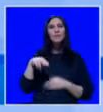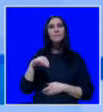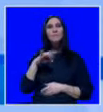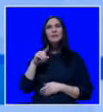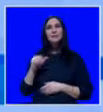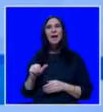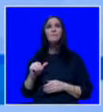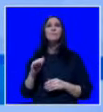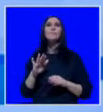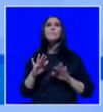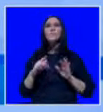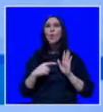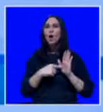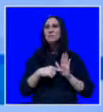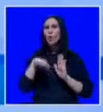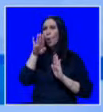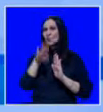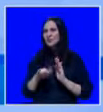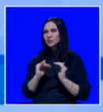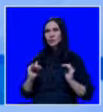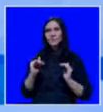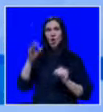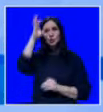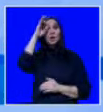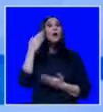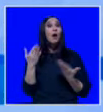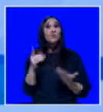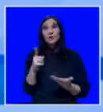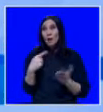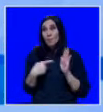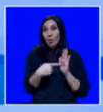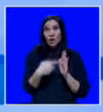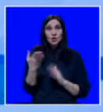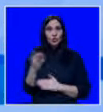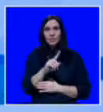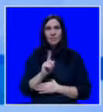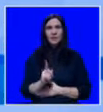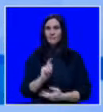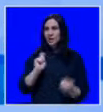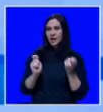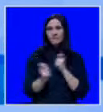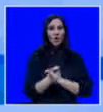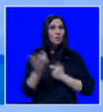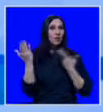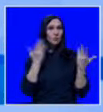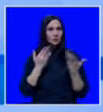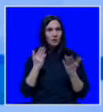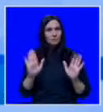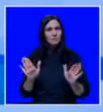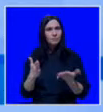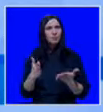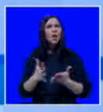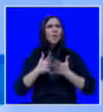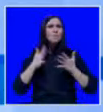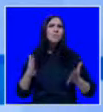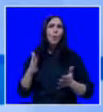на учениците. Какво трябва да ни покаже той? И не трябва ли реформата на образованието да започне